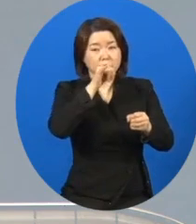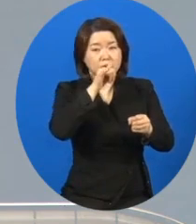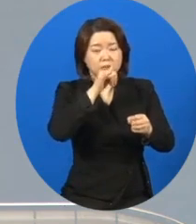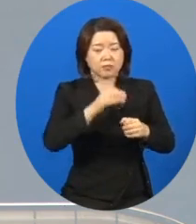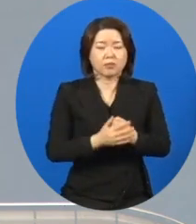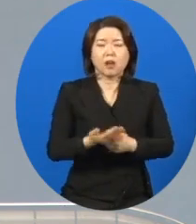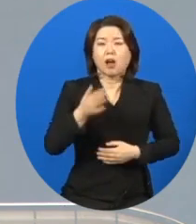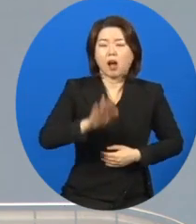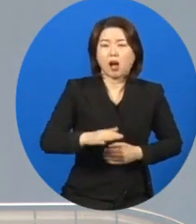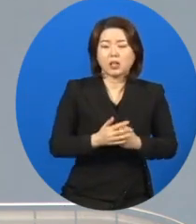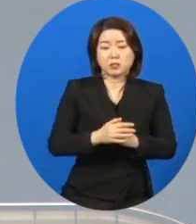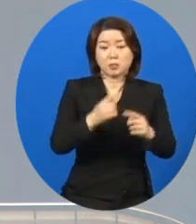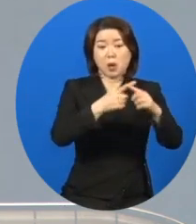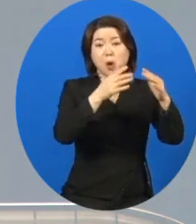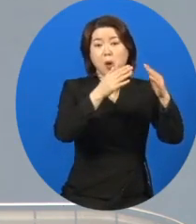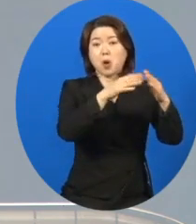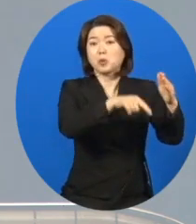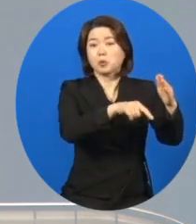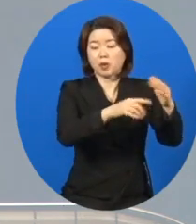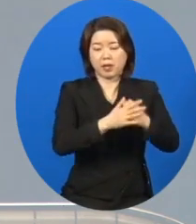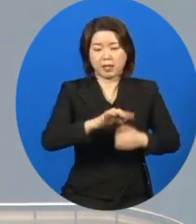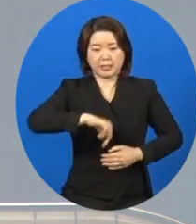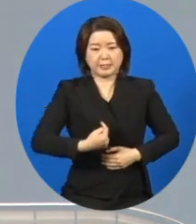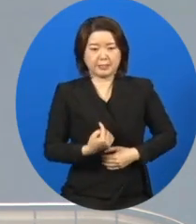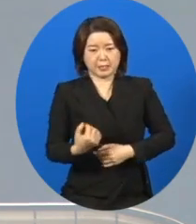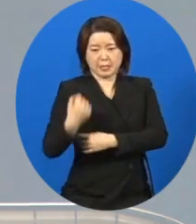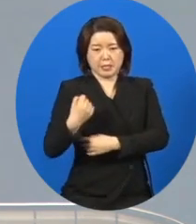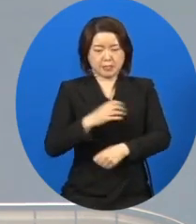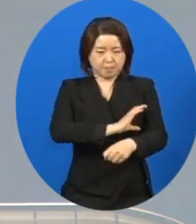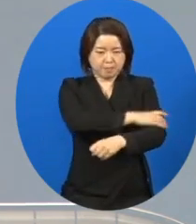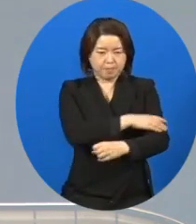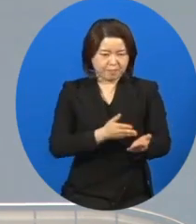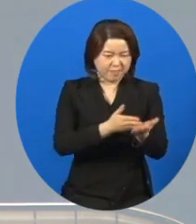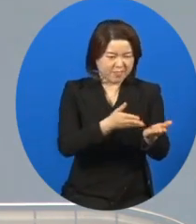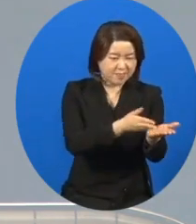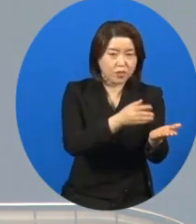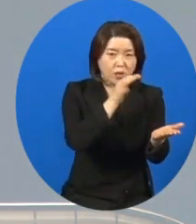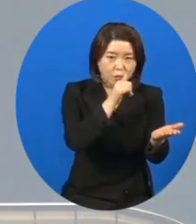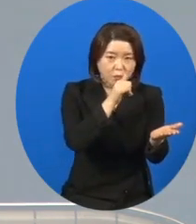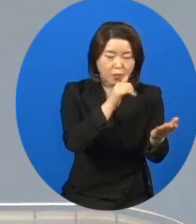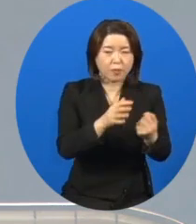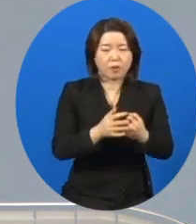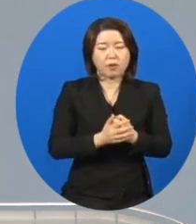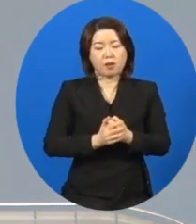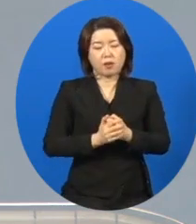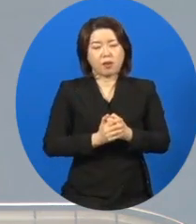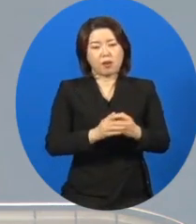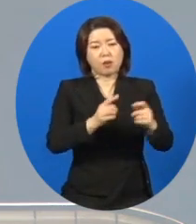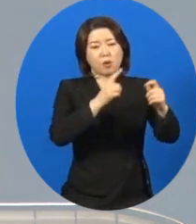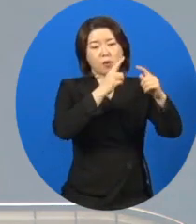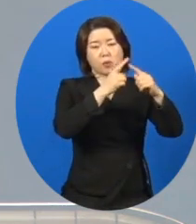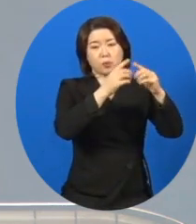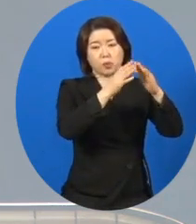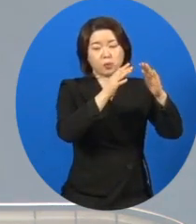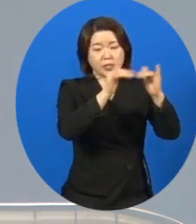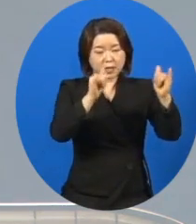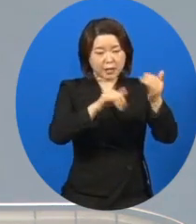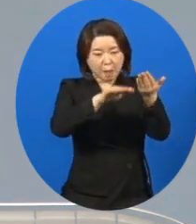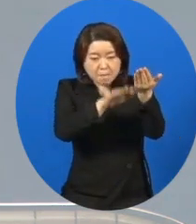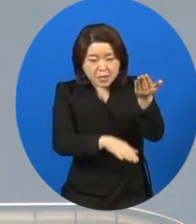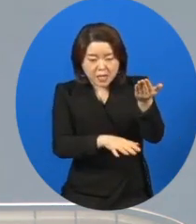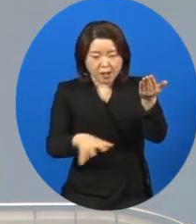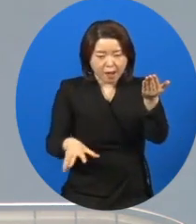바울은 고린도 교회에서 자기 세력을 주장하거나 고린도 교인들을 자기 밑에 두려고 하는 욕심